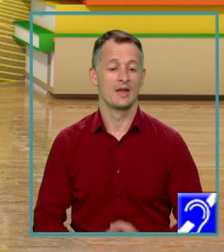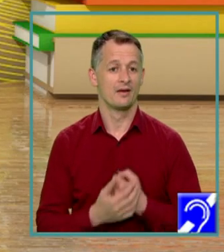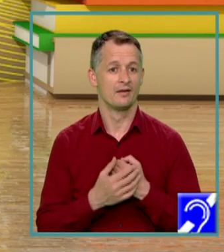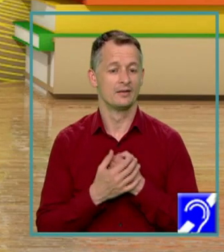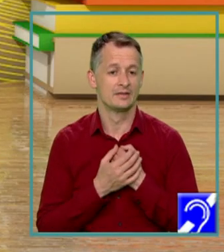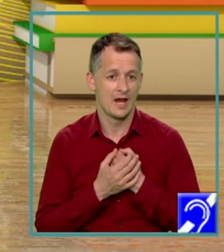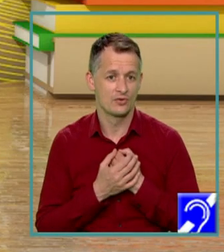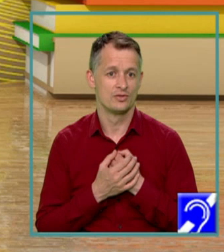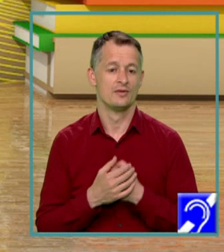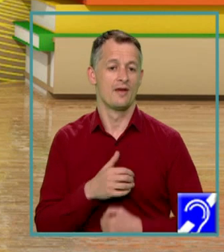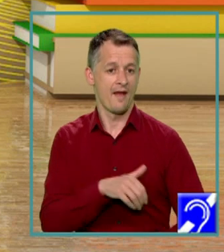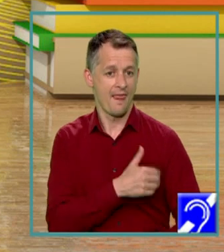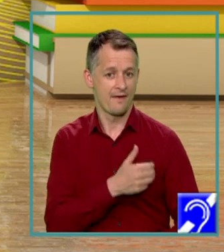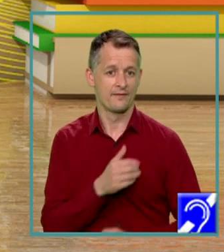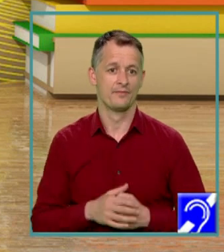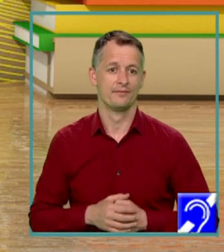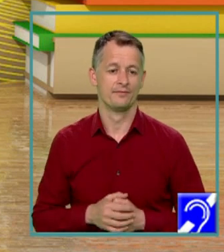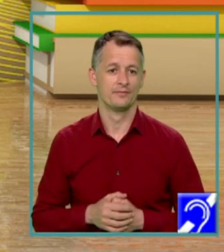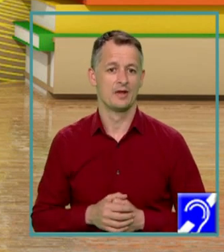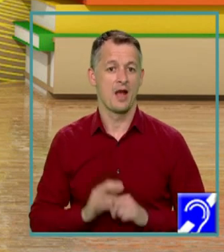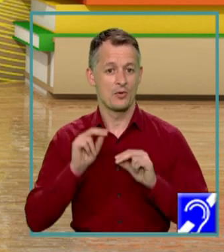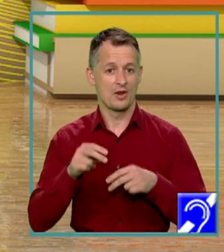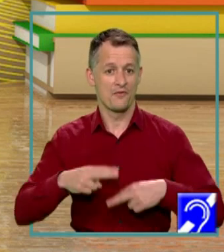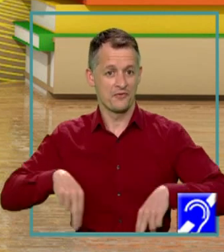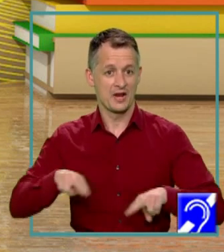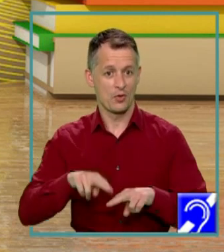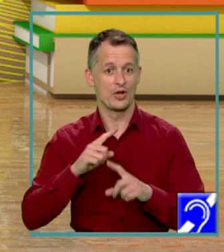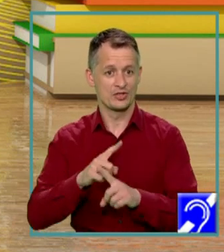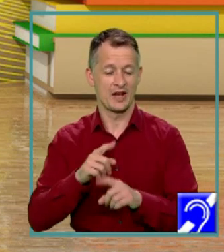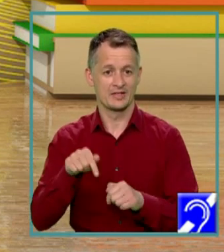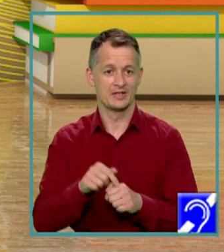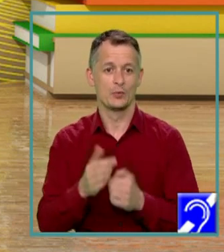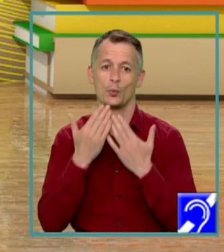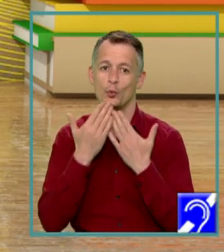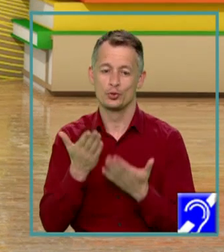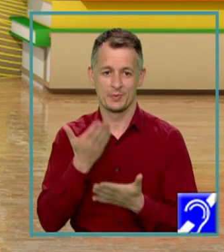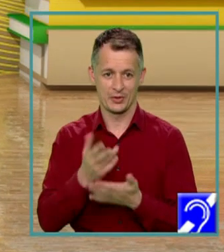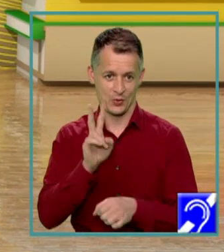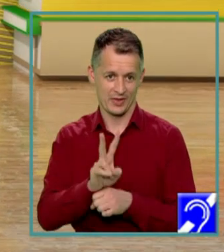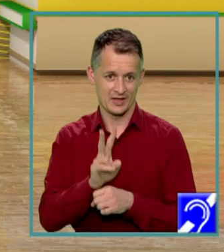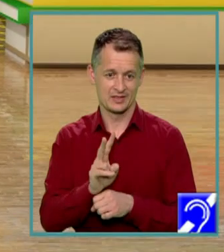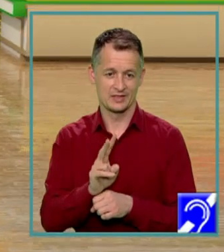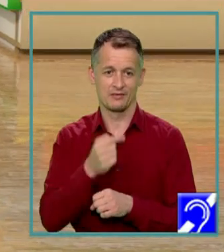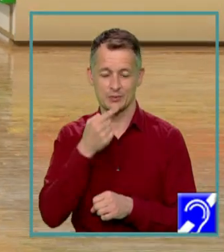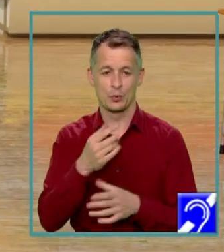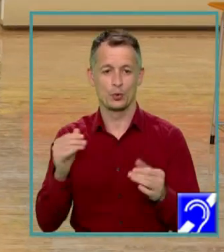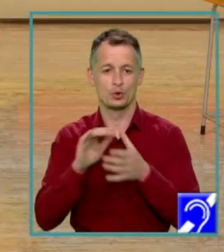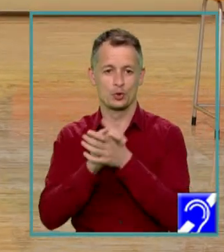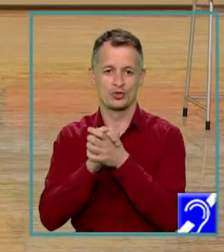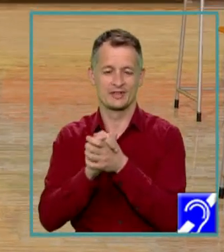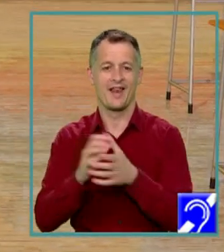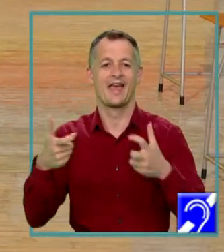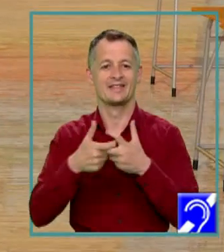ajuns la finalul acestora lecții Vă mulțumesc pentru atenție și vă urez mult succes la